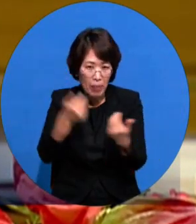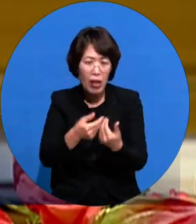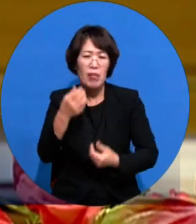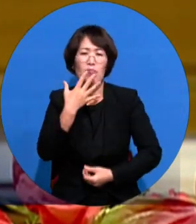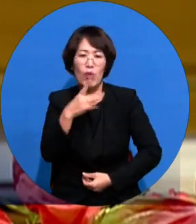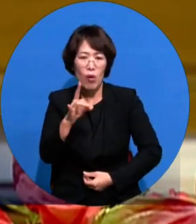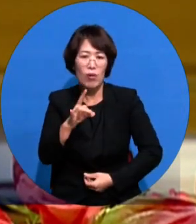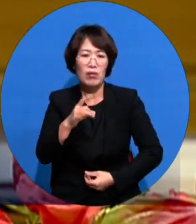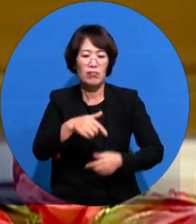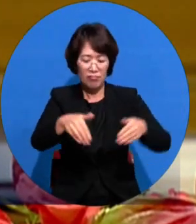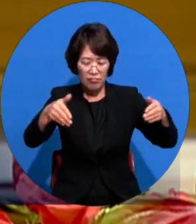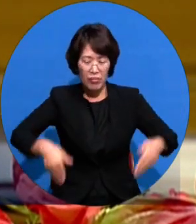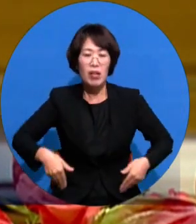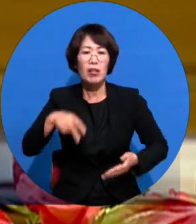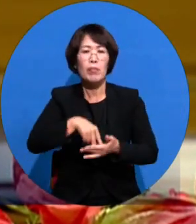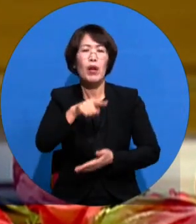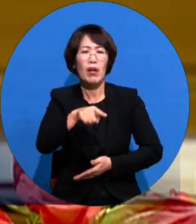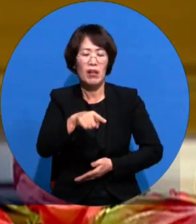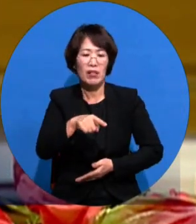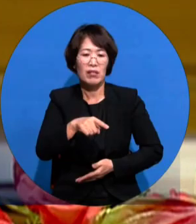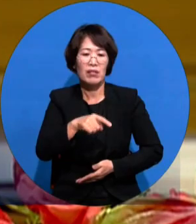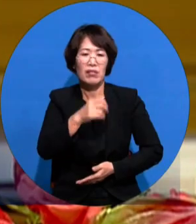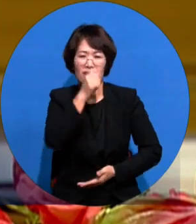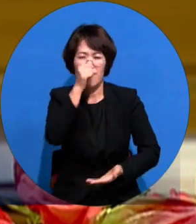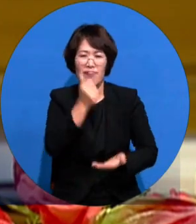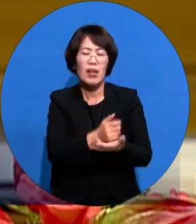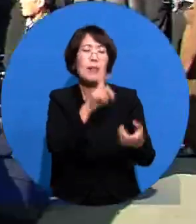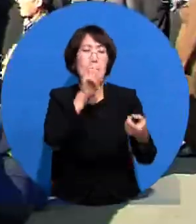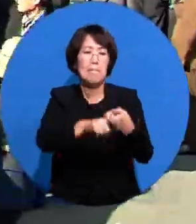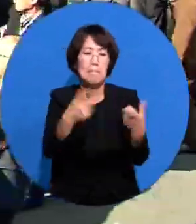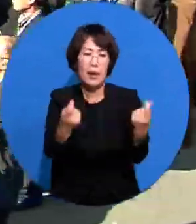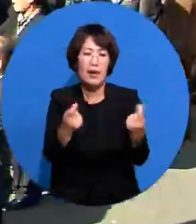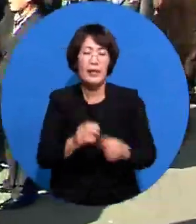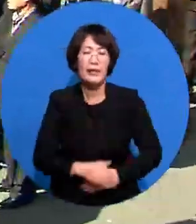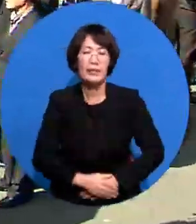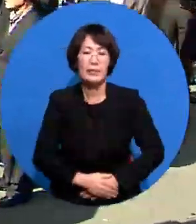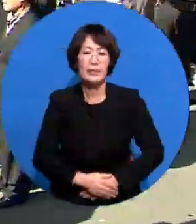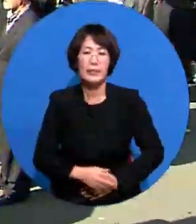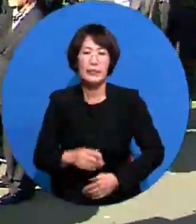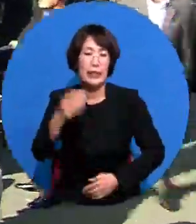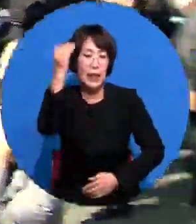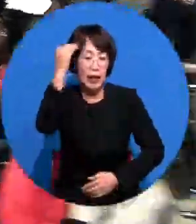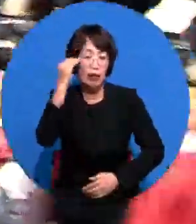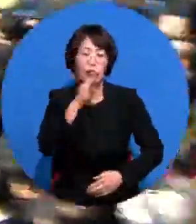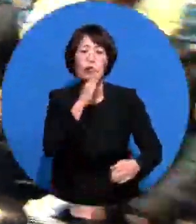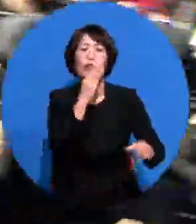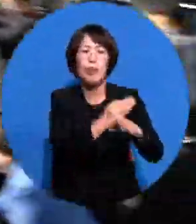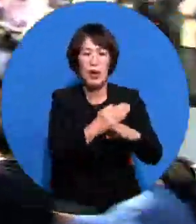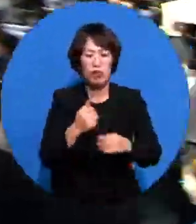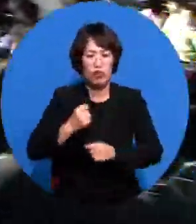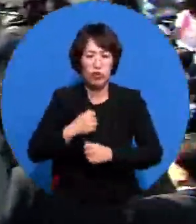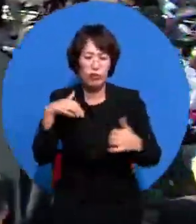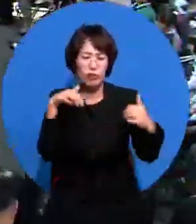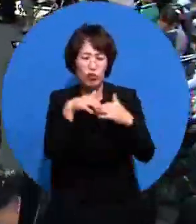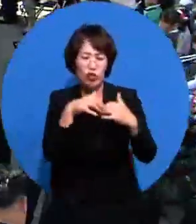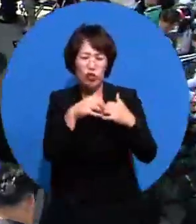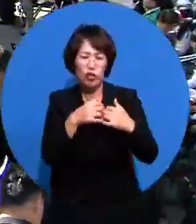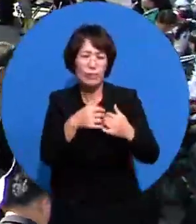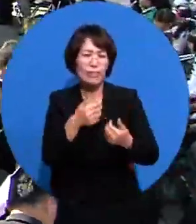물론이고 방관하는 것도 어려운 악의표이다. 한반도에서 군사적 긴장이